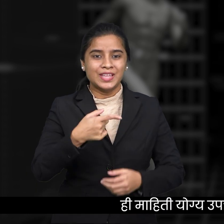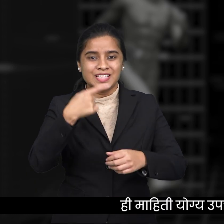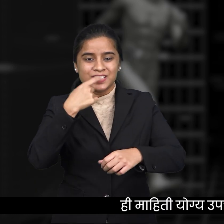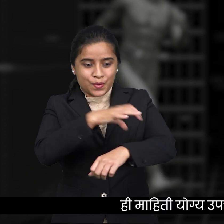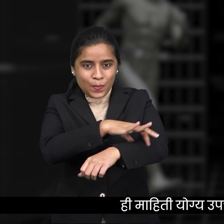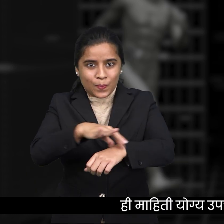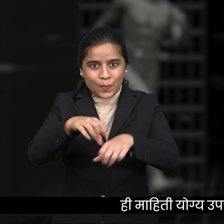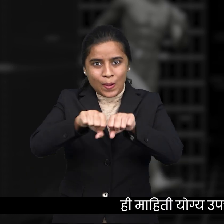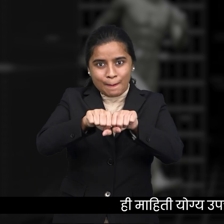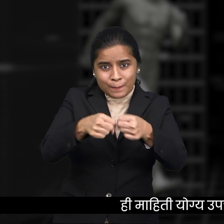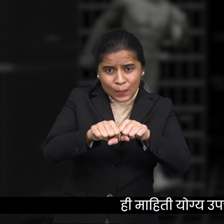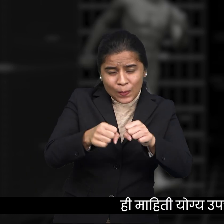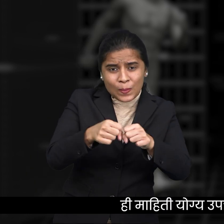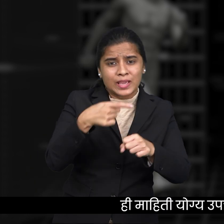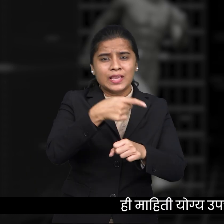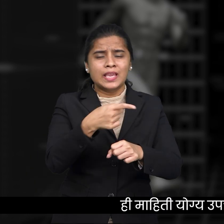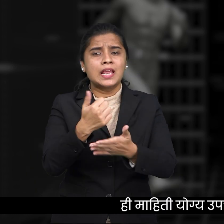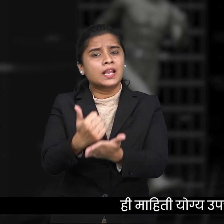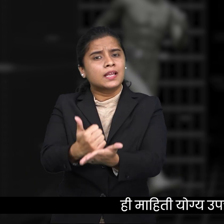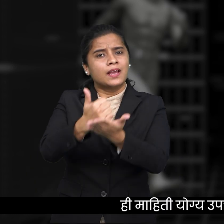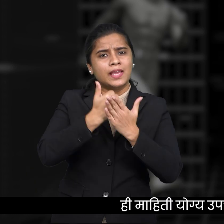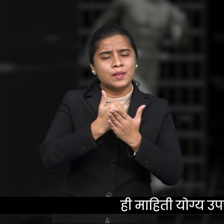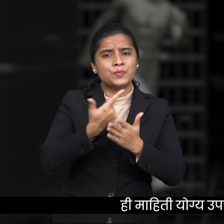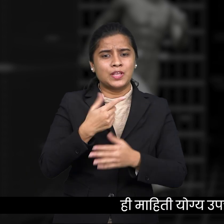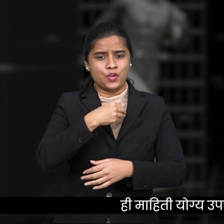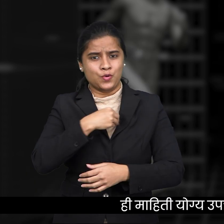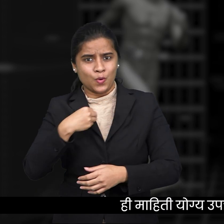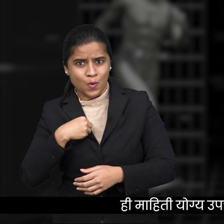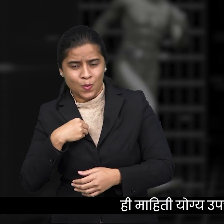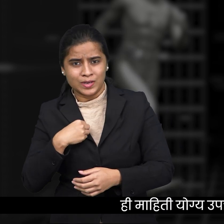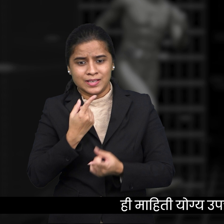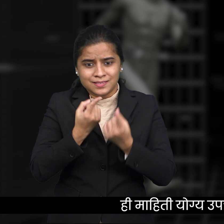ही माहिती योग्य उपचार प्रदान करण्यात मदत करते.